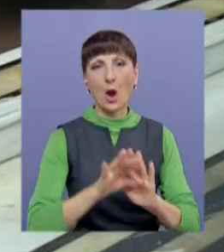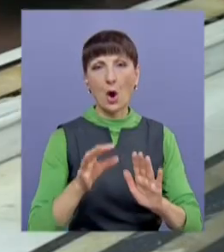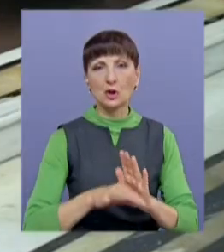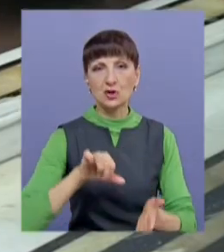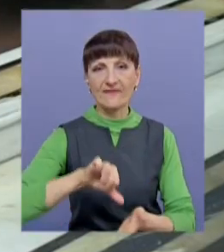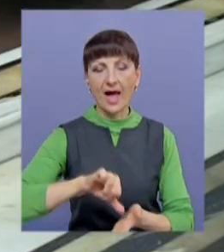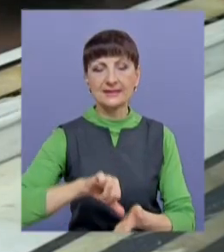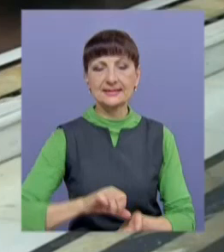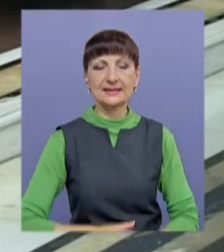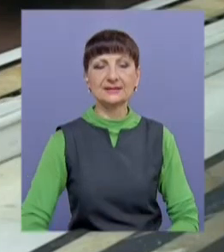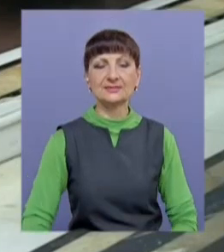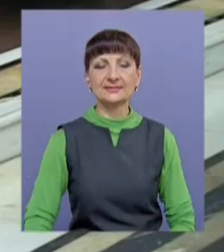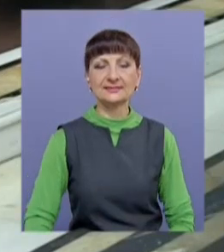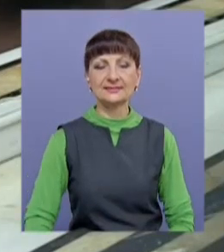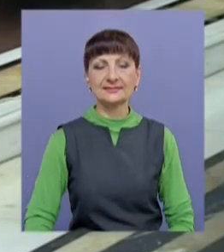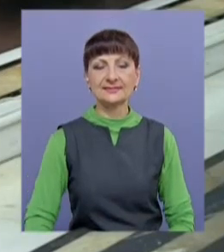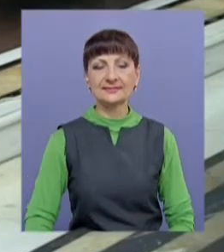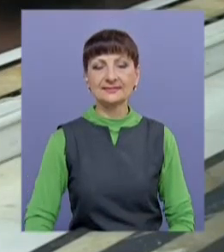проголосовать.